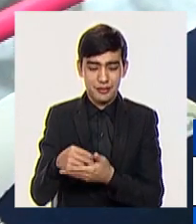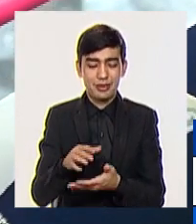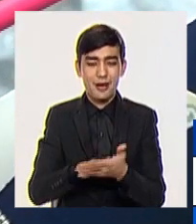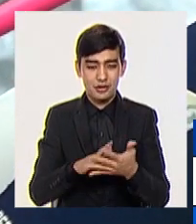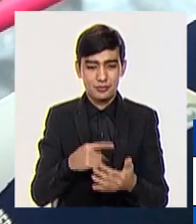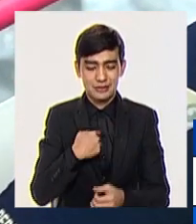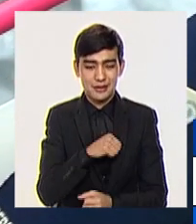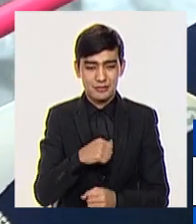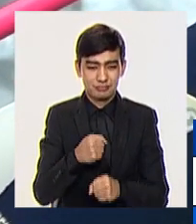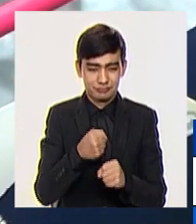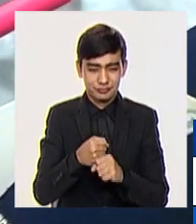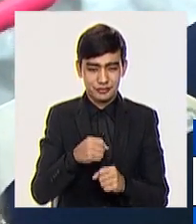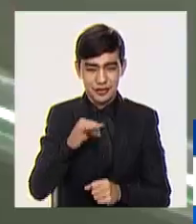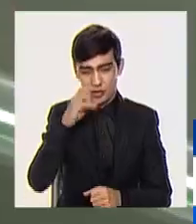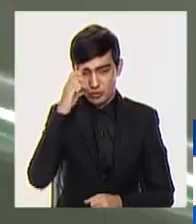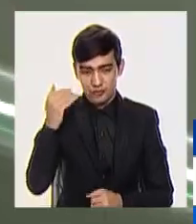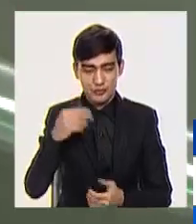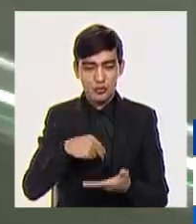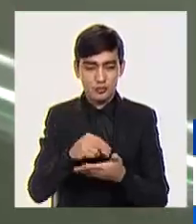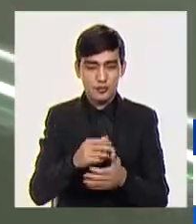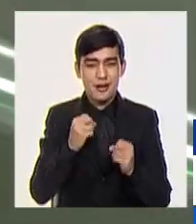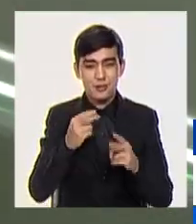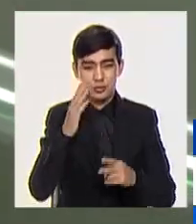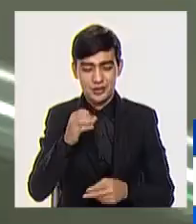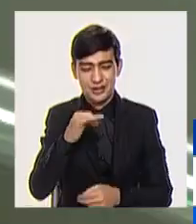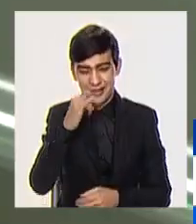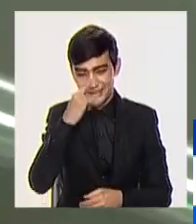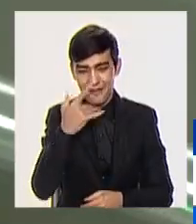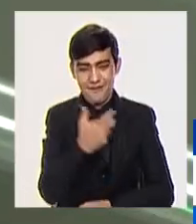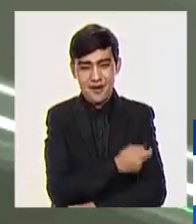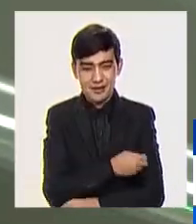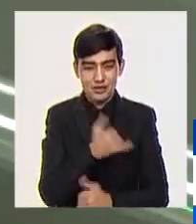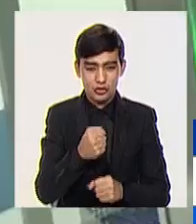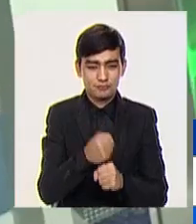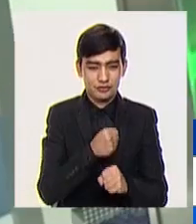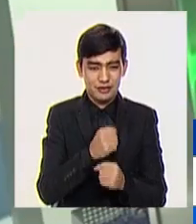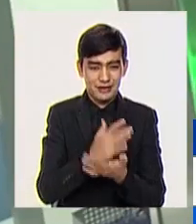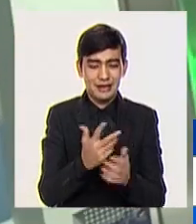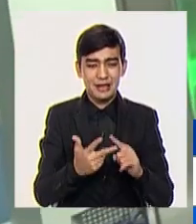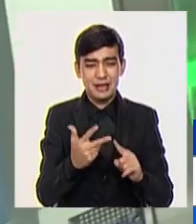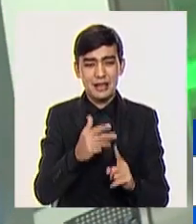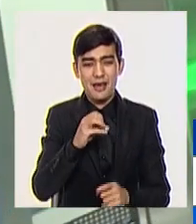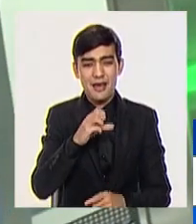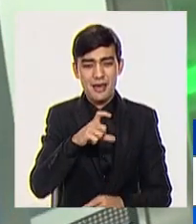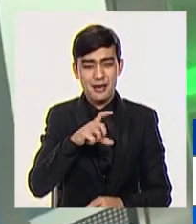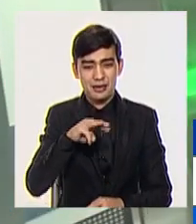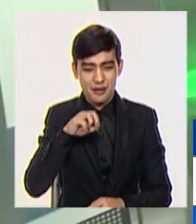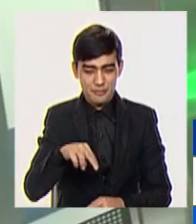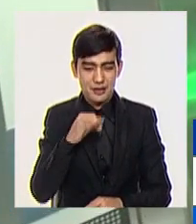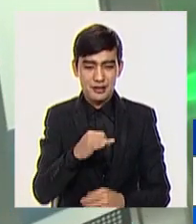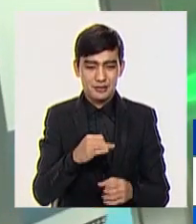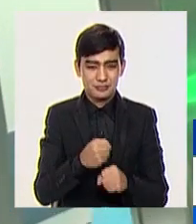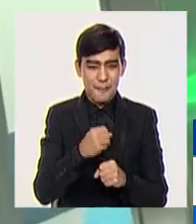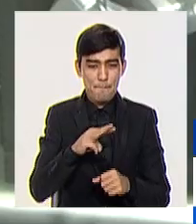это действие закупа государства. Казахстанская вакцина сейчас проходит 3-й этап испытаний. По словам представителя Минздрава,